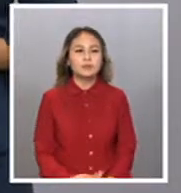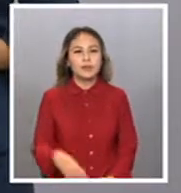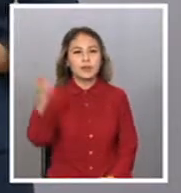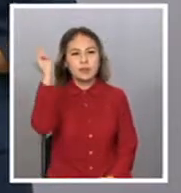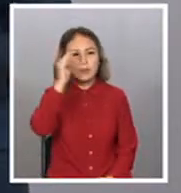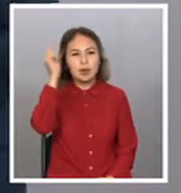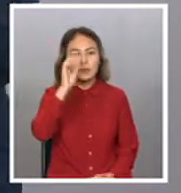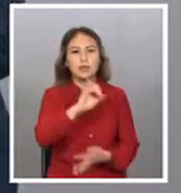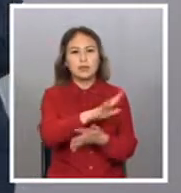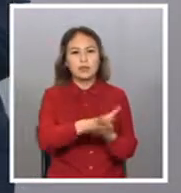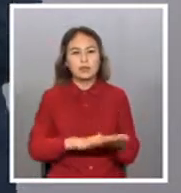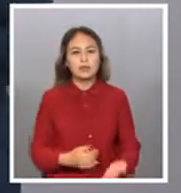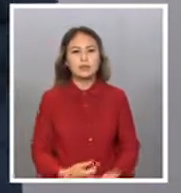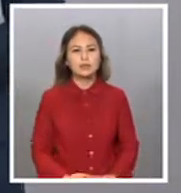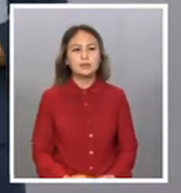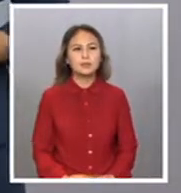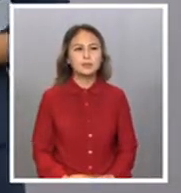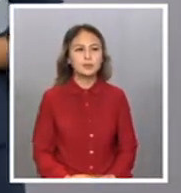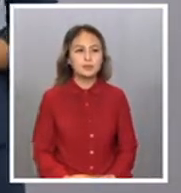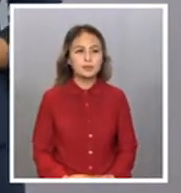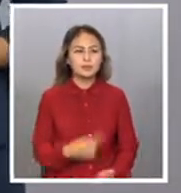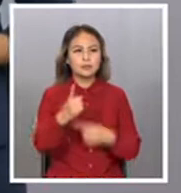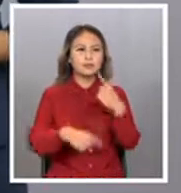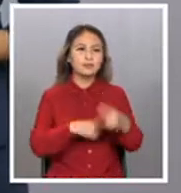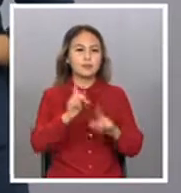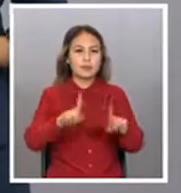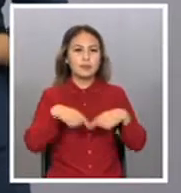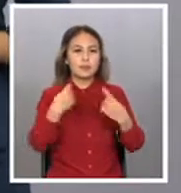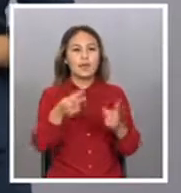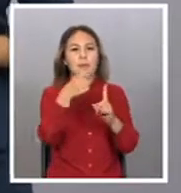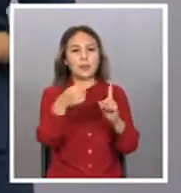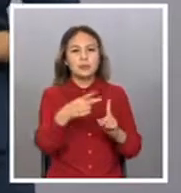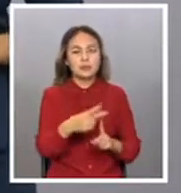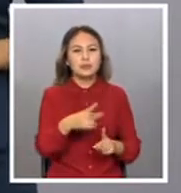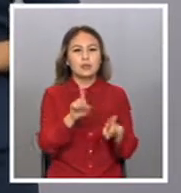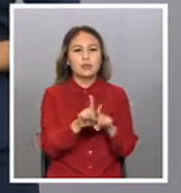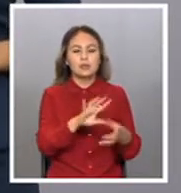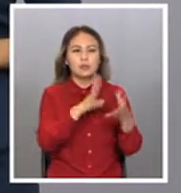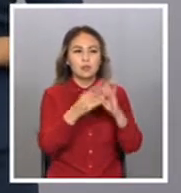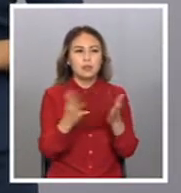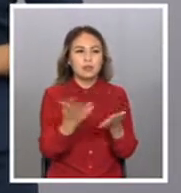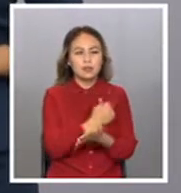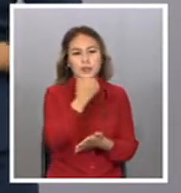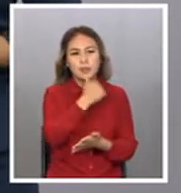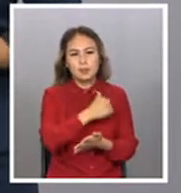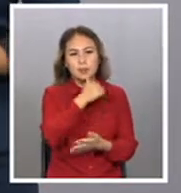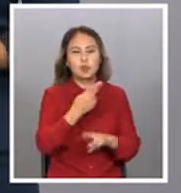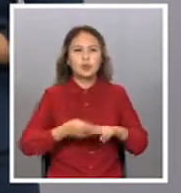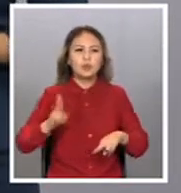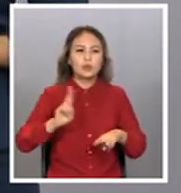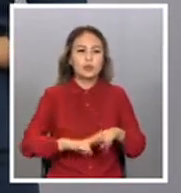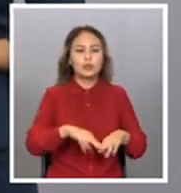Сабағымызды ары қарай жалғастырайық. Келесі берілетін мәтіннен ықпал түрлерін табасыздар. Сондықтан